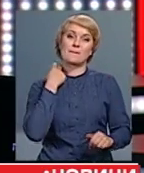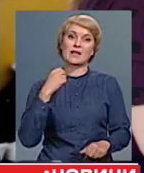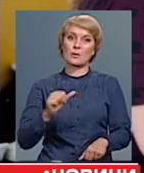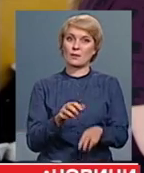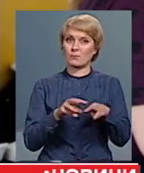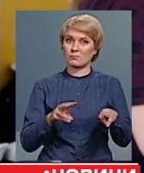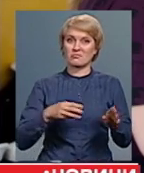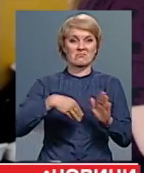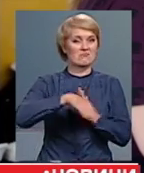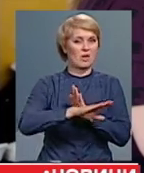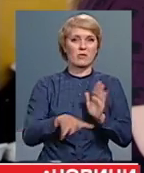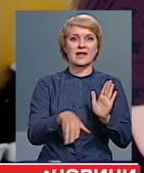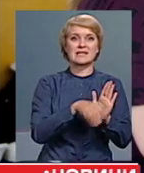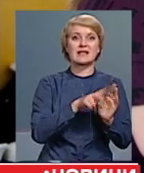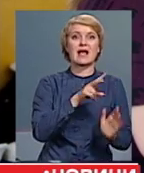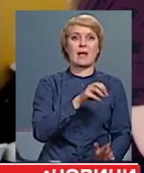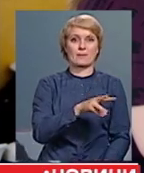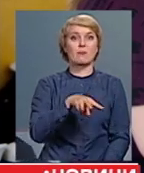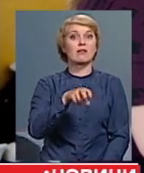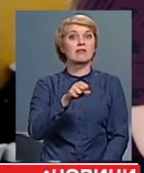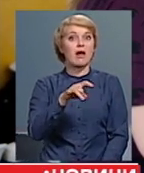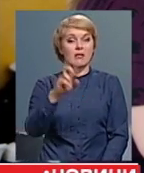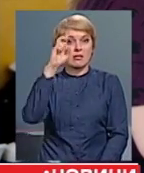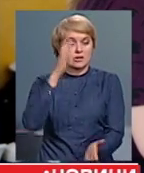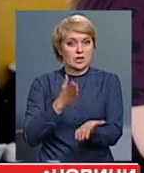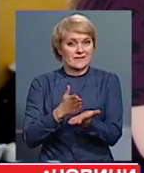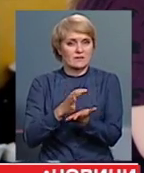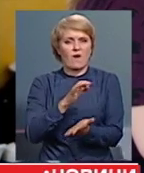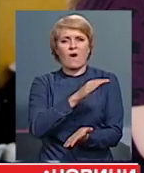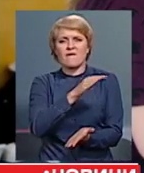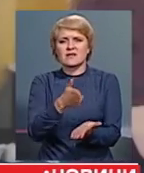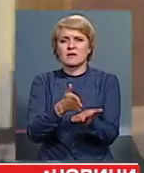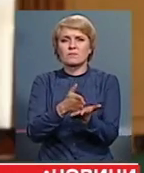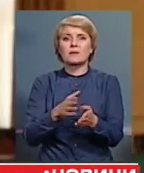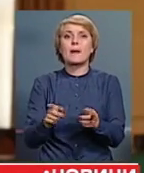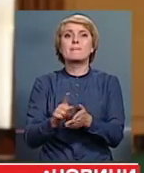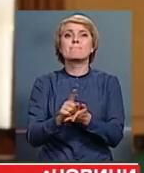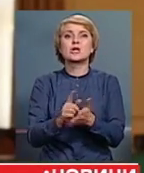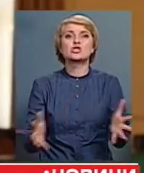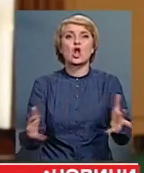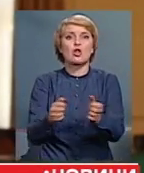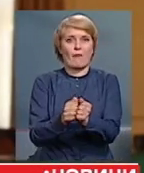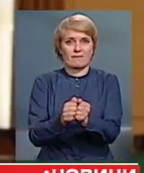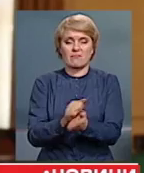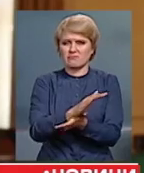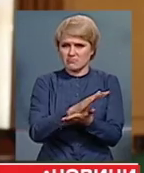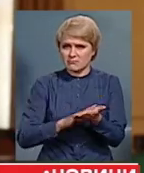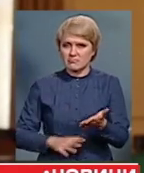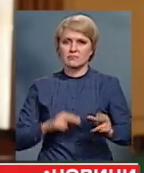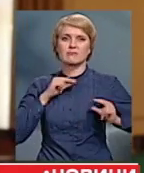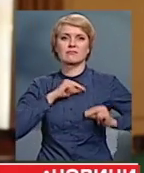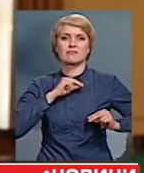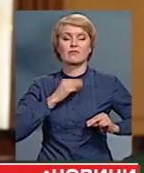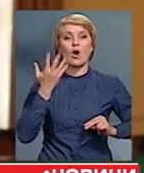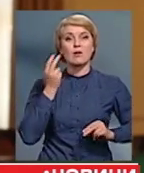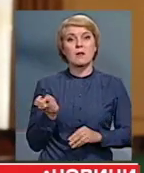Кемероном. Ларі – державний службовець, він офіційно обіймає посаду мишолова, тож і далі працюватиме в резиденції, навіть коли туди в'їде